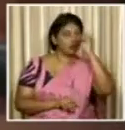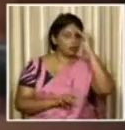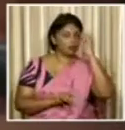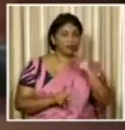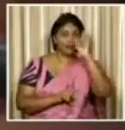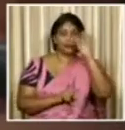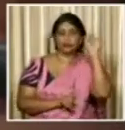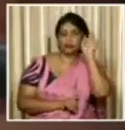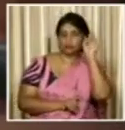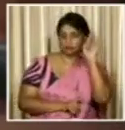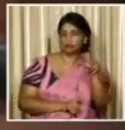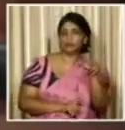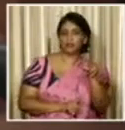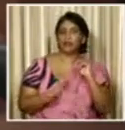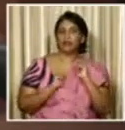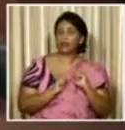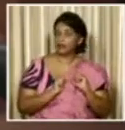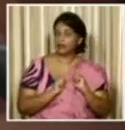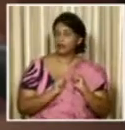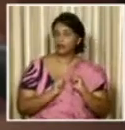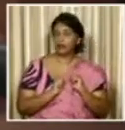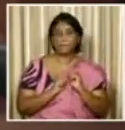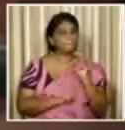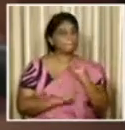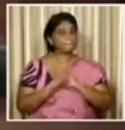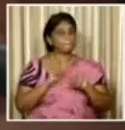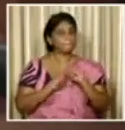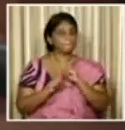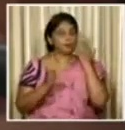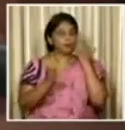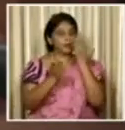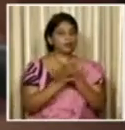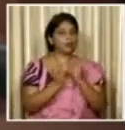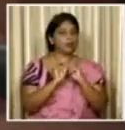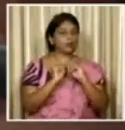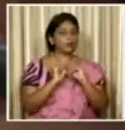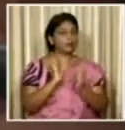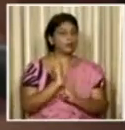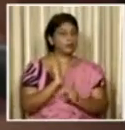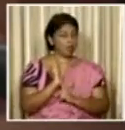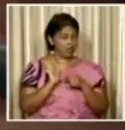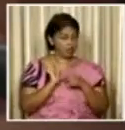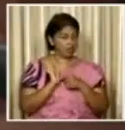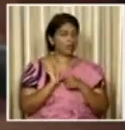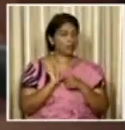danagan ei parlimento da idiripat kala tina ketum pata